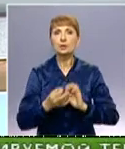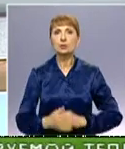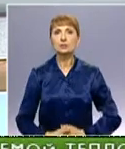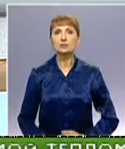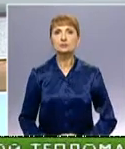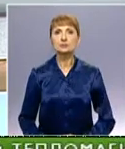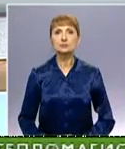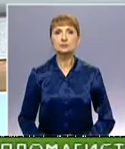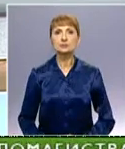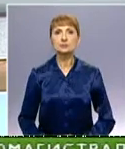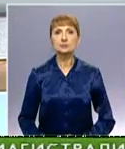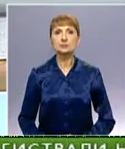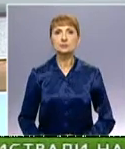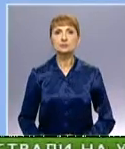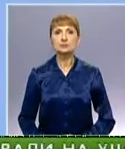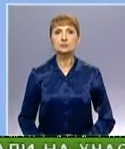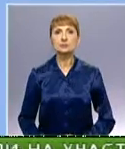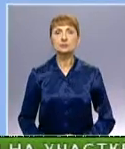тему.